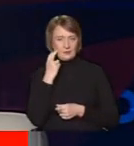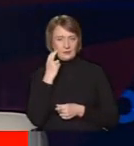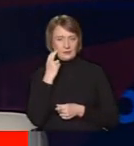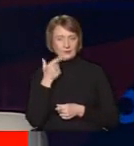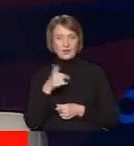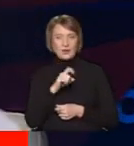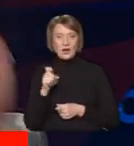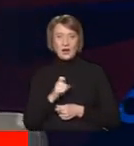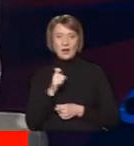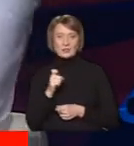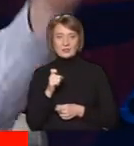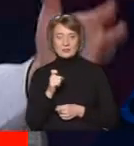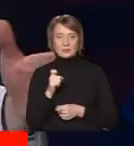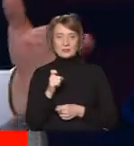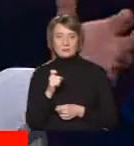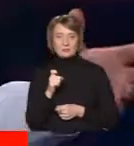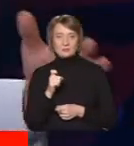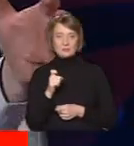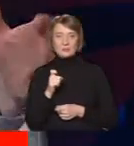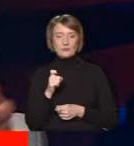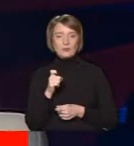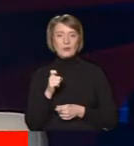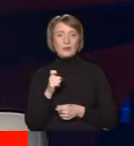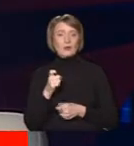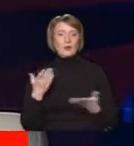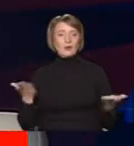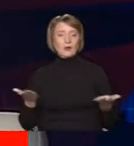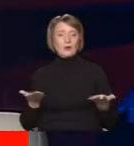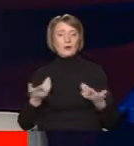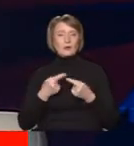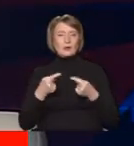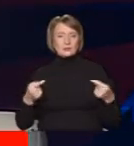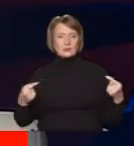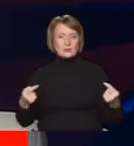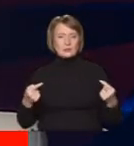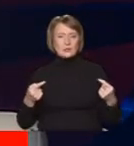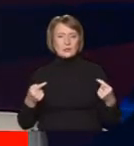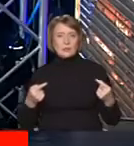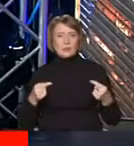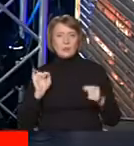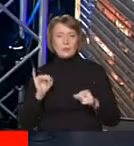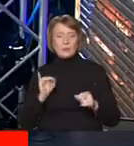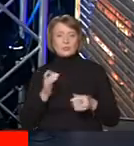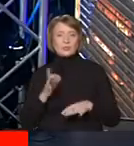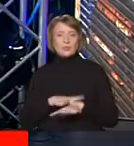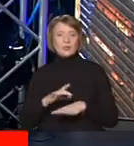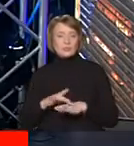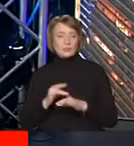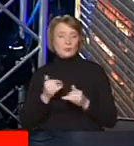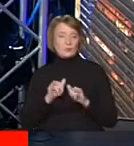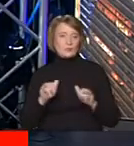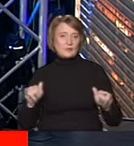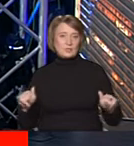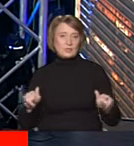газ, так, бездонний якийсь, ми стали б Саудівською Аравією, умовно кажучи, там, чи Об'єднаними Арабськими Еміратами, ми могли б гіпотетично всі сфери одночасно розвивати.